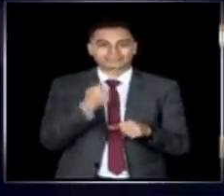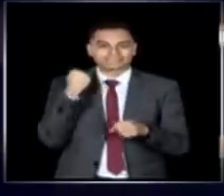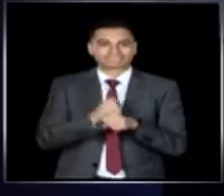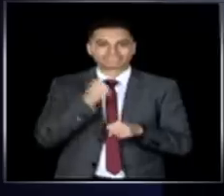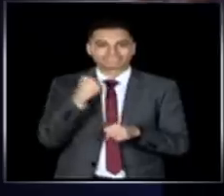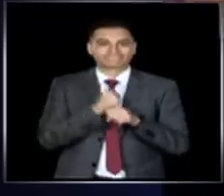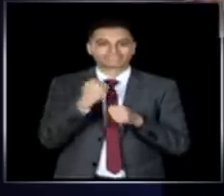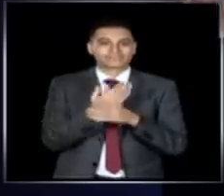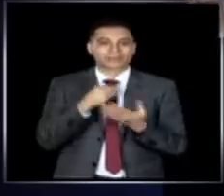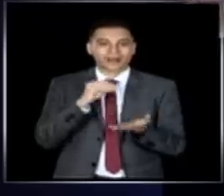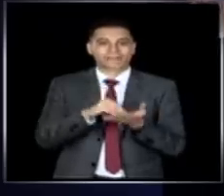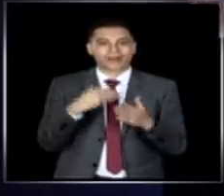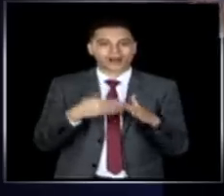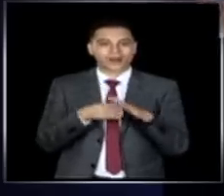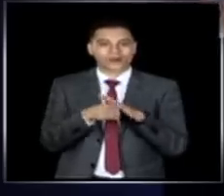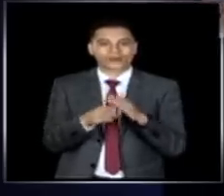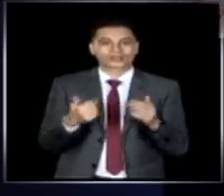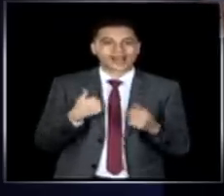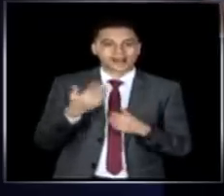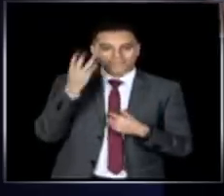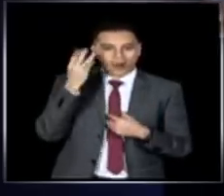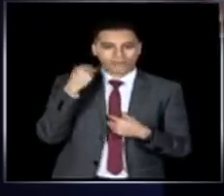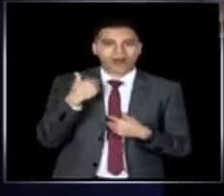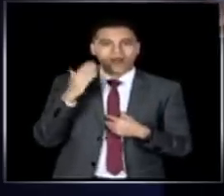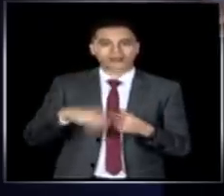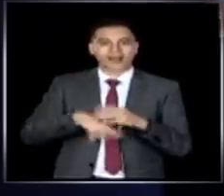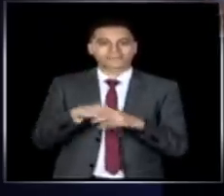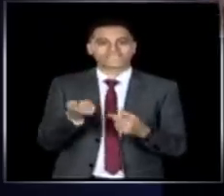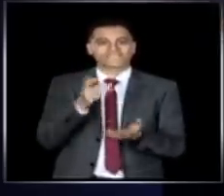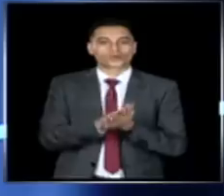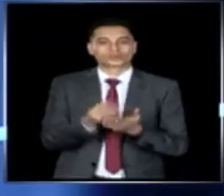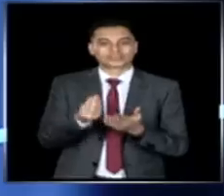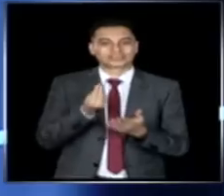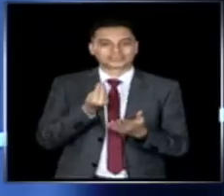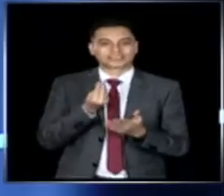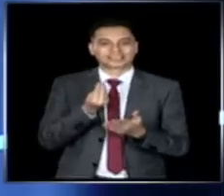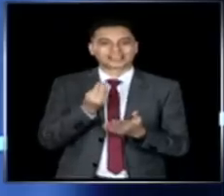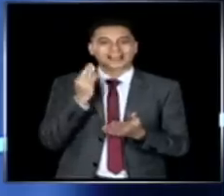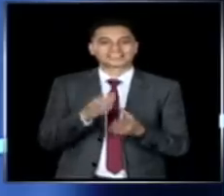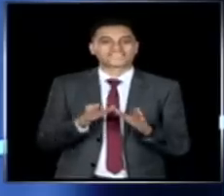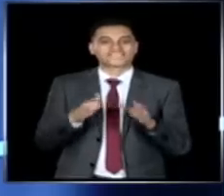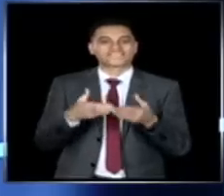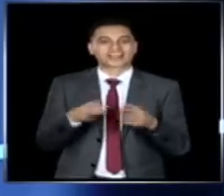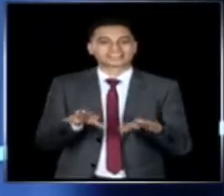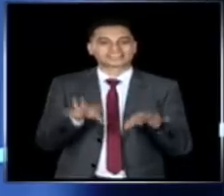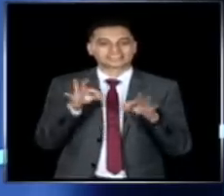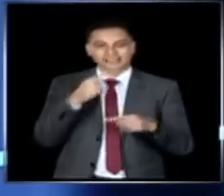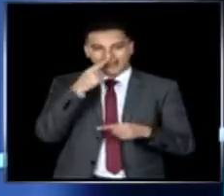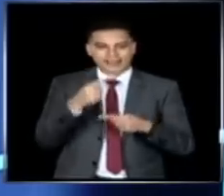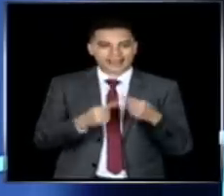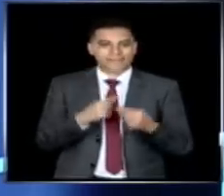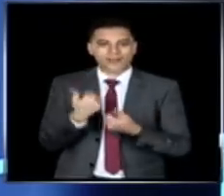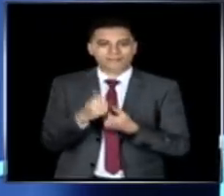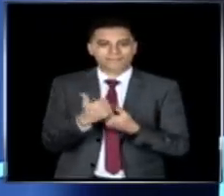تشارك؟ انا رحت، انا عندي يا جماعه المعلومات، انا اقدر، ادوني الفرصه. كان لازم يتكون فريق جديد يكمل اللي كان